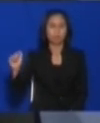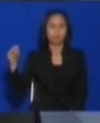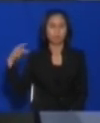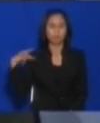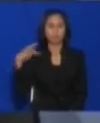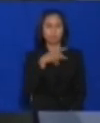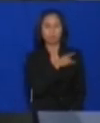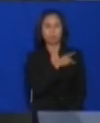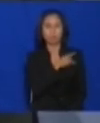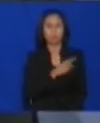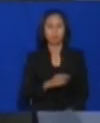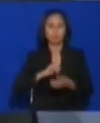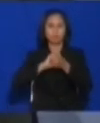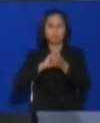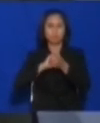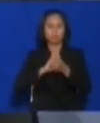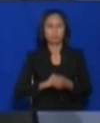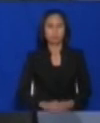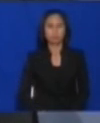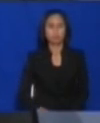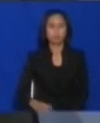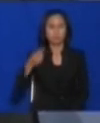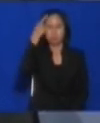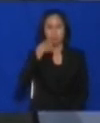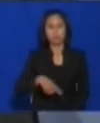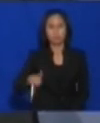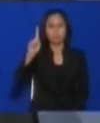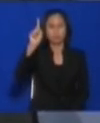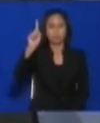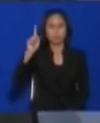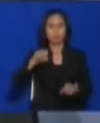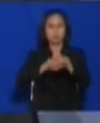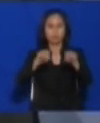pemerintah kota Tegal yang kita cintai Dengan mengucap Bismillahirrohmanirrohim